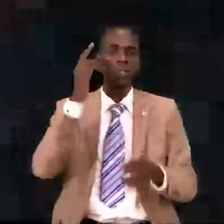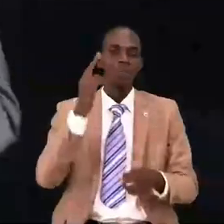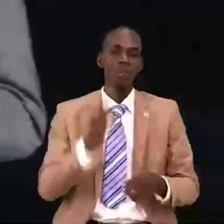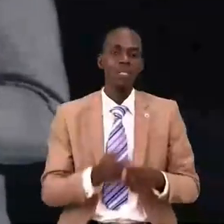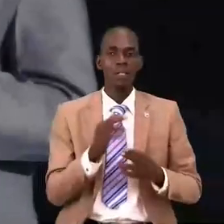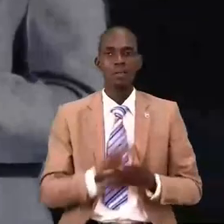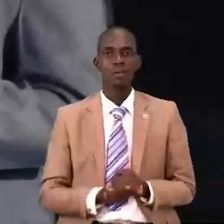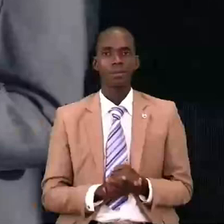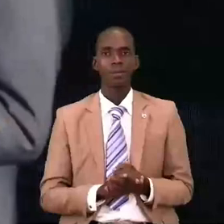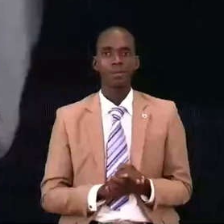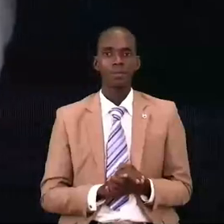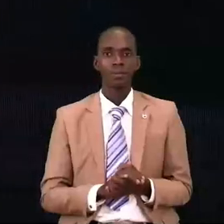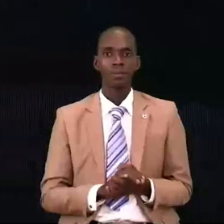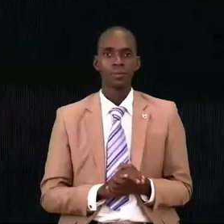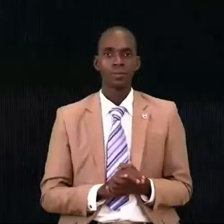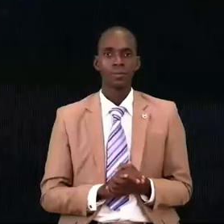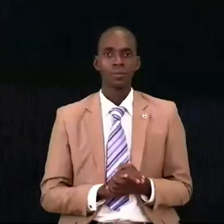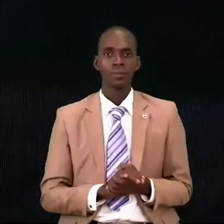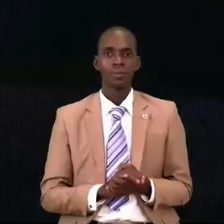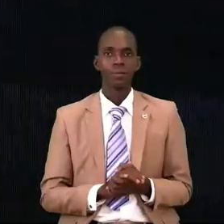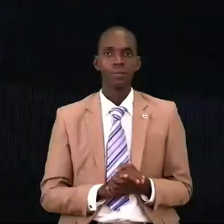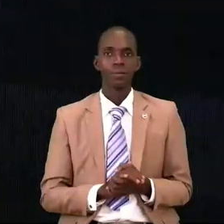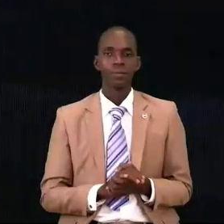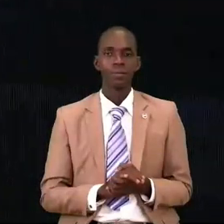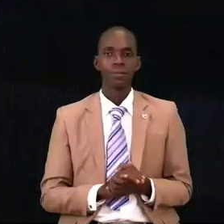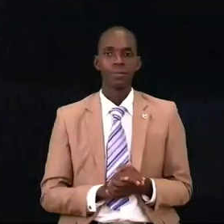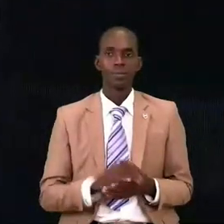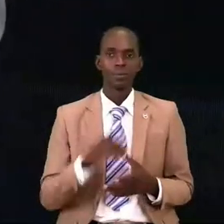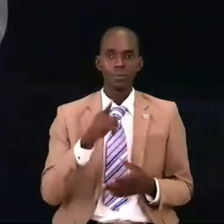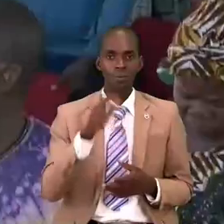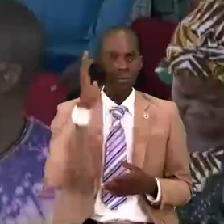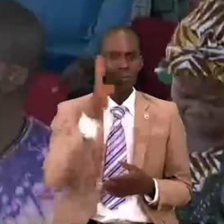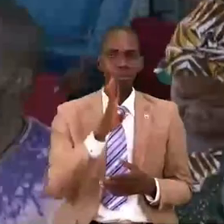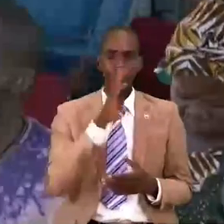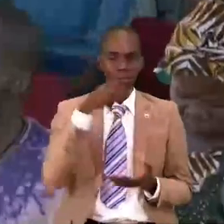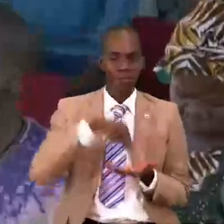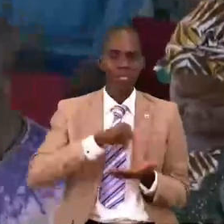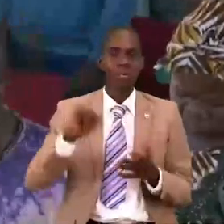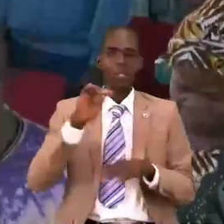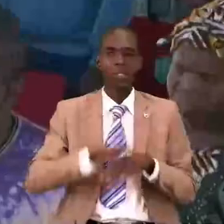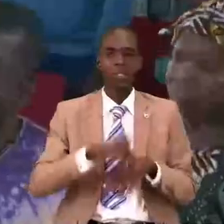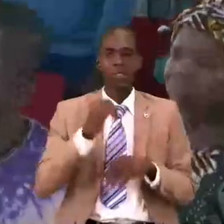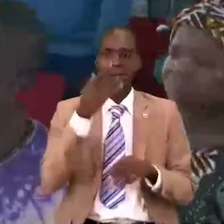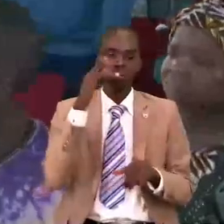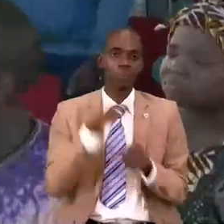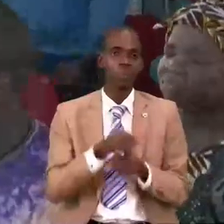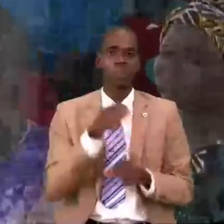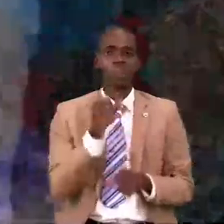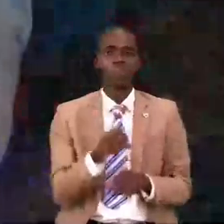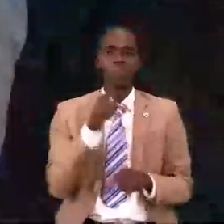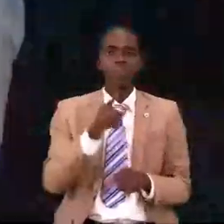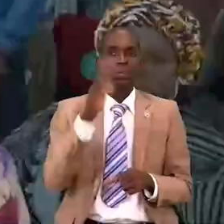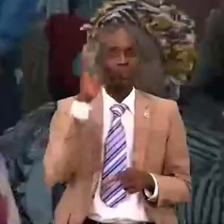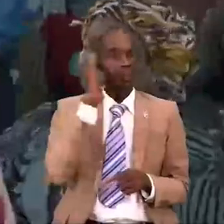Tu vas tenir sur les promesses. Tu ne vas pas t'asseoir aux abords des